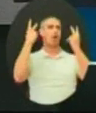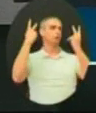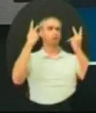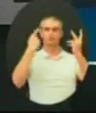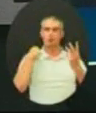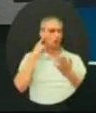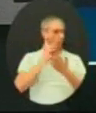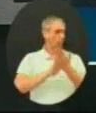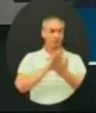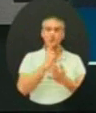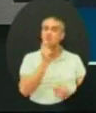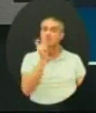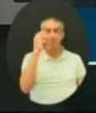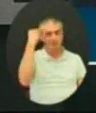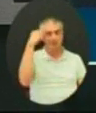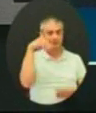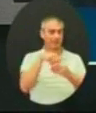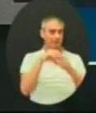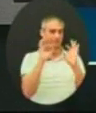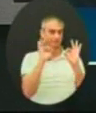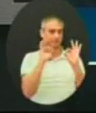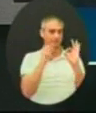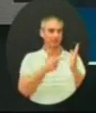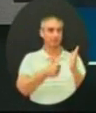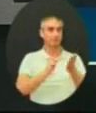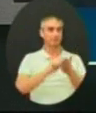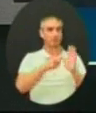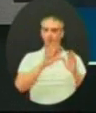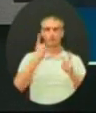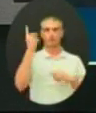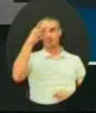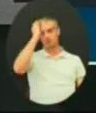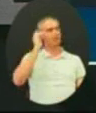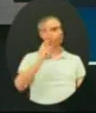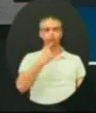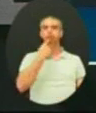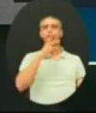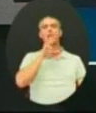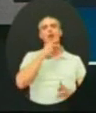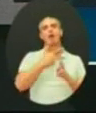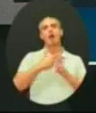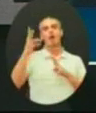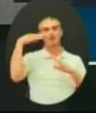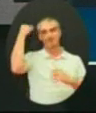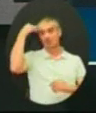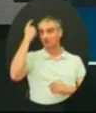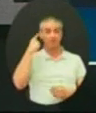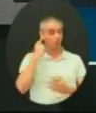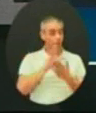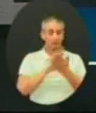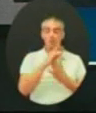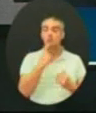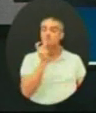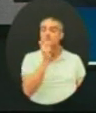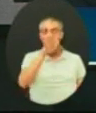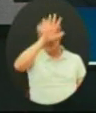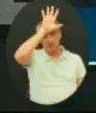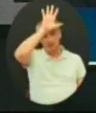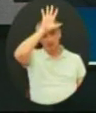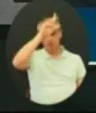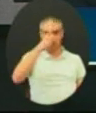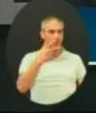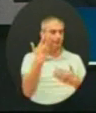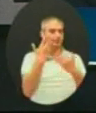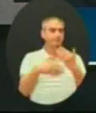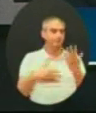ולא שמענו את המילה פלסטינים בתוך האמירות של לשכת ראש הממשלה, ופתאום מגיע טראמפ ומדבר רק על הפלסטינים, אפילו לא שמענו את המילה איראן שמה. בסופו של